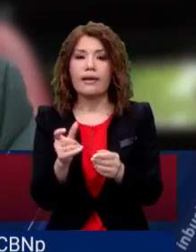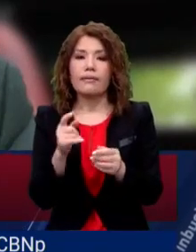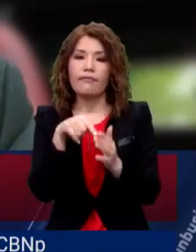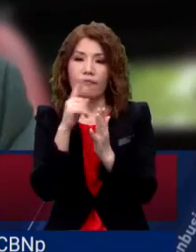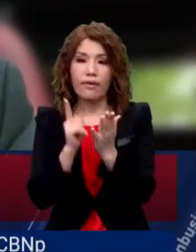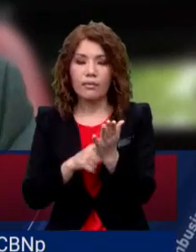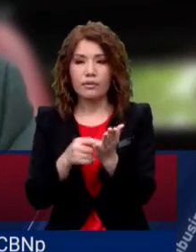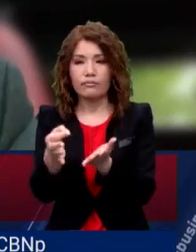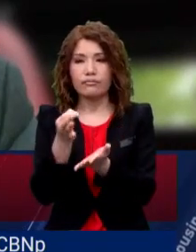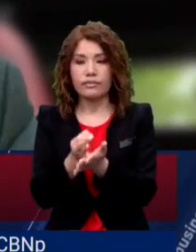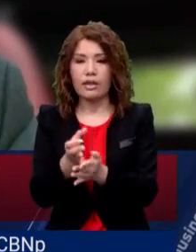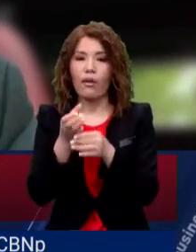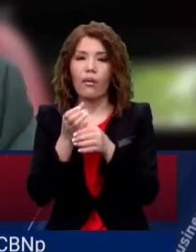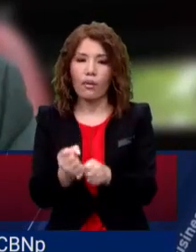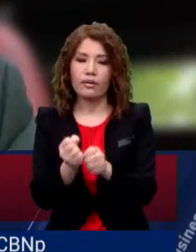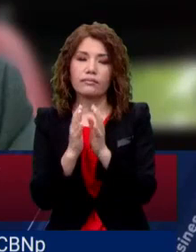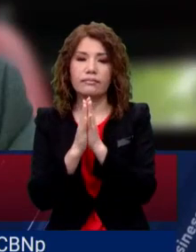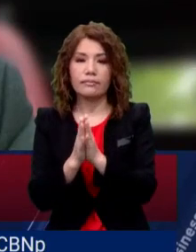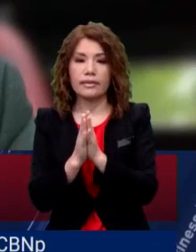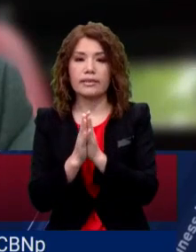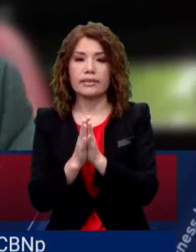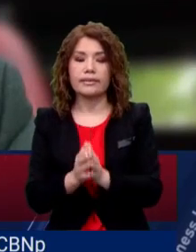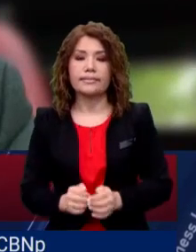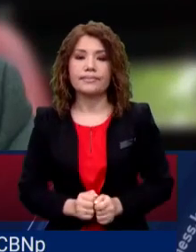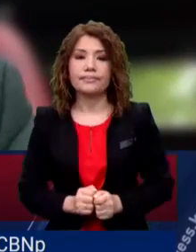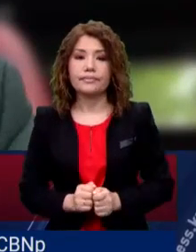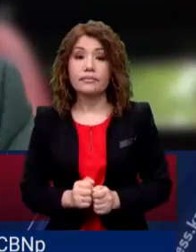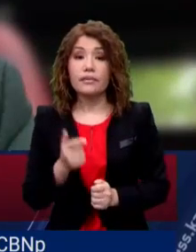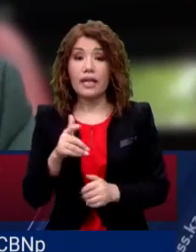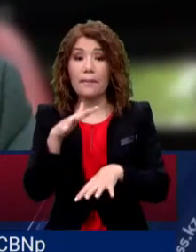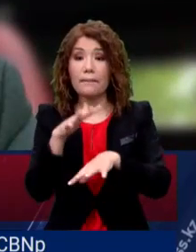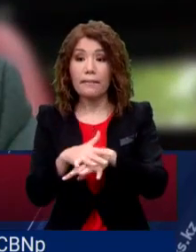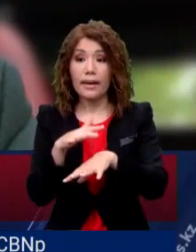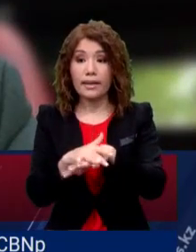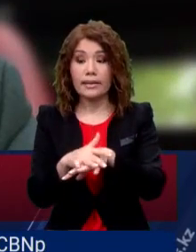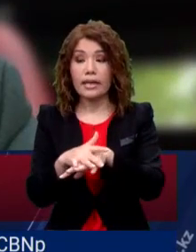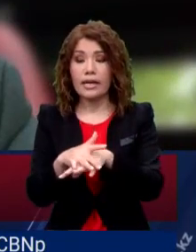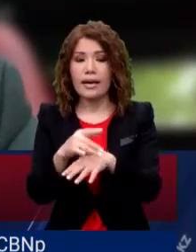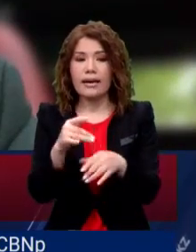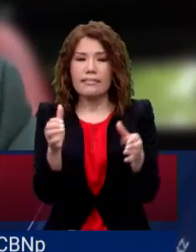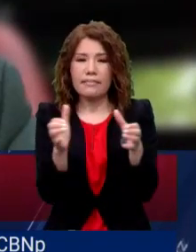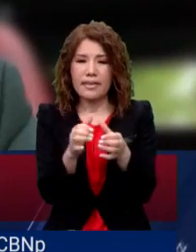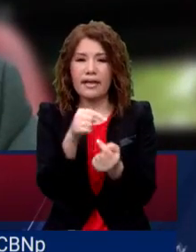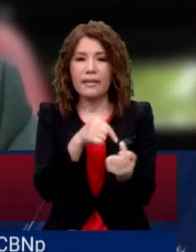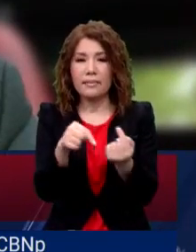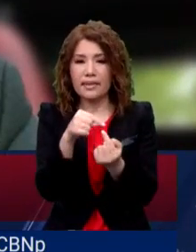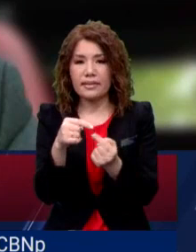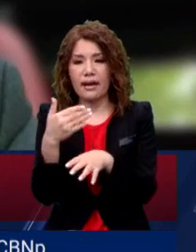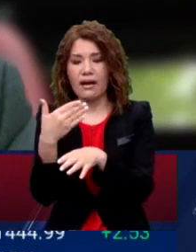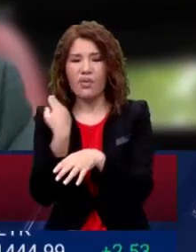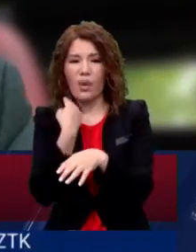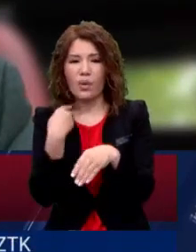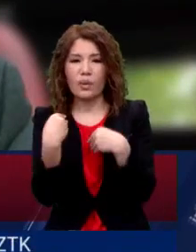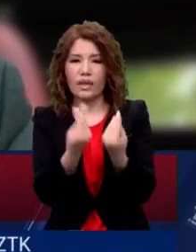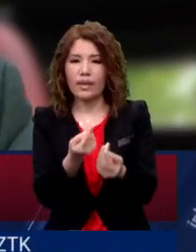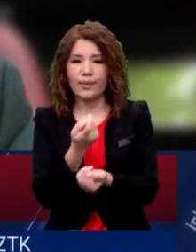нақты мүмкін болса қысқа әрі нұсқа жауап берсеңіз. Сонымен банктер неліктен шағын бизнестің өкілдеріне қарыз беруге ынтасыз? Сұхбатымызды